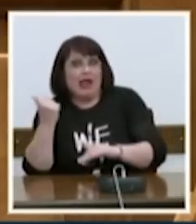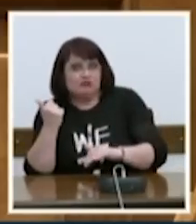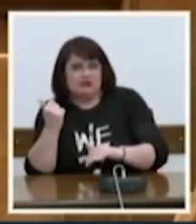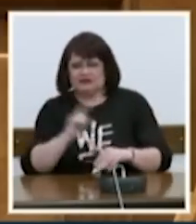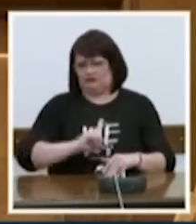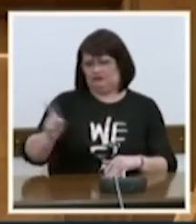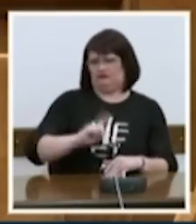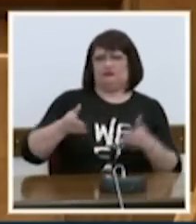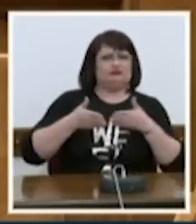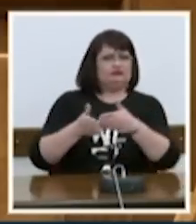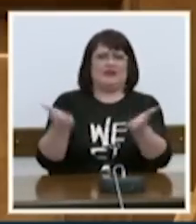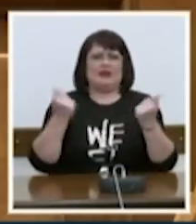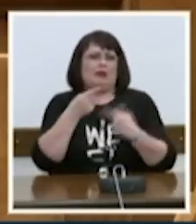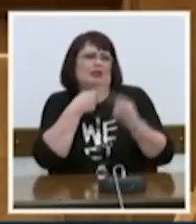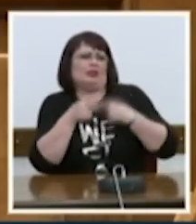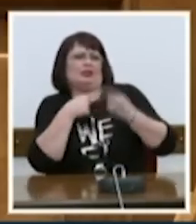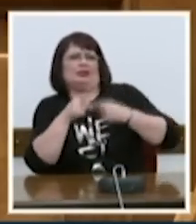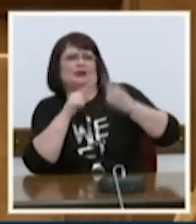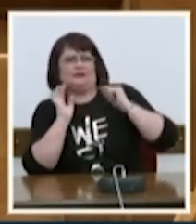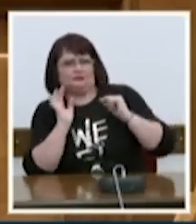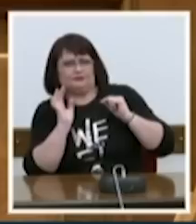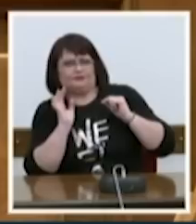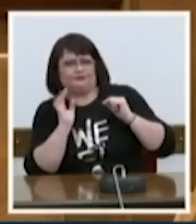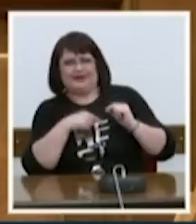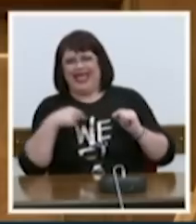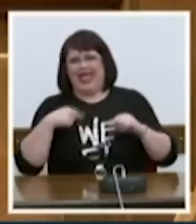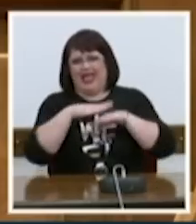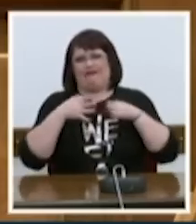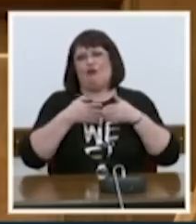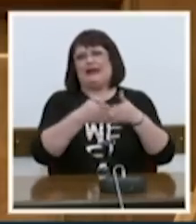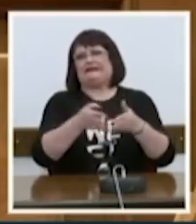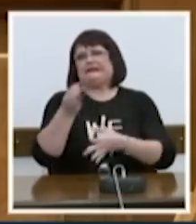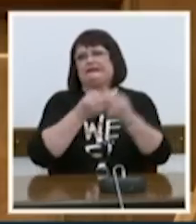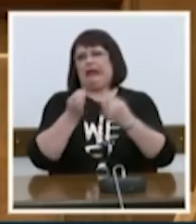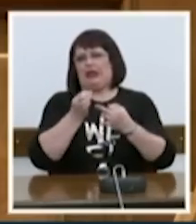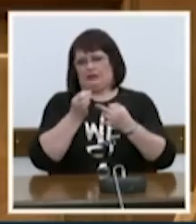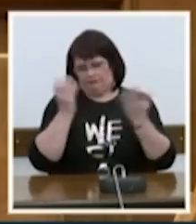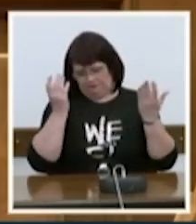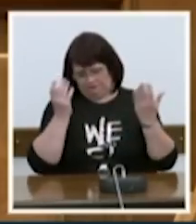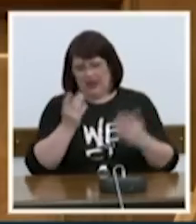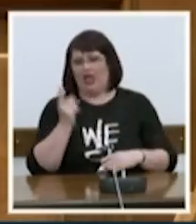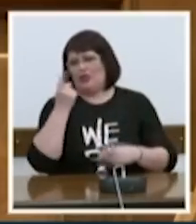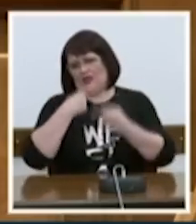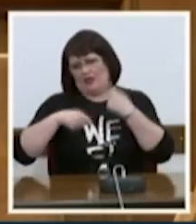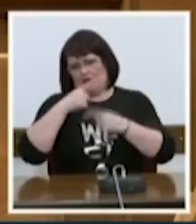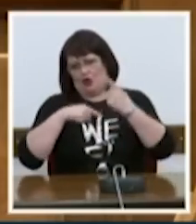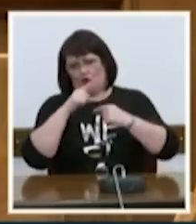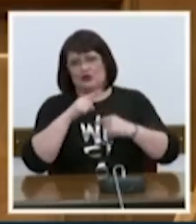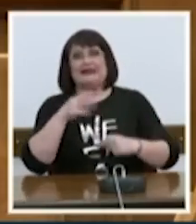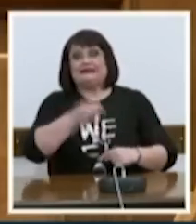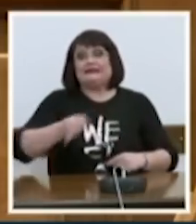διάφορες φθηνές δικαιολογίες εκ μέρους των εφοπλιστών. Τα γνωρίζουν καλά αυτά οι νησιώτες